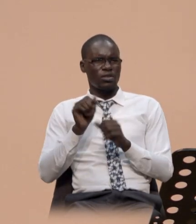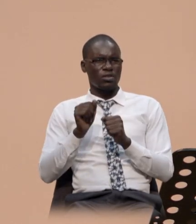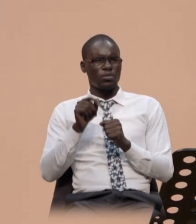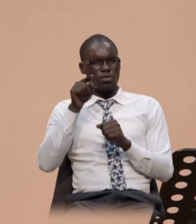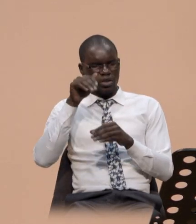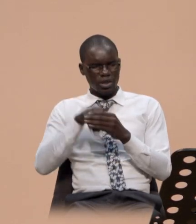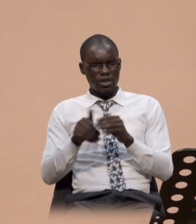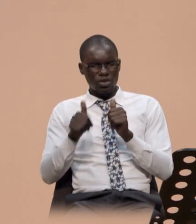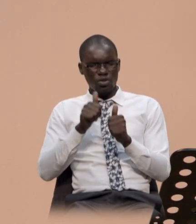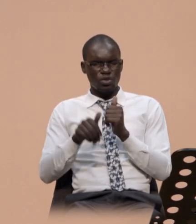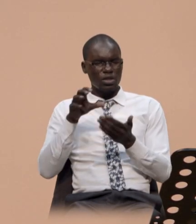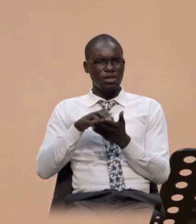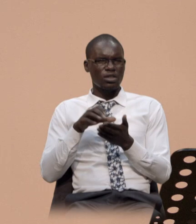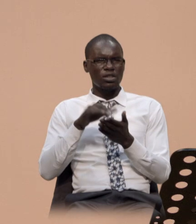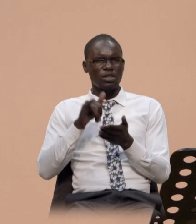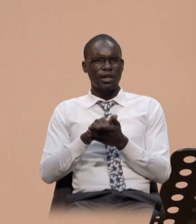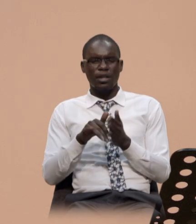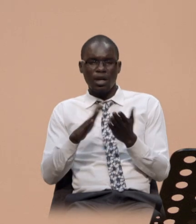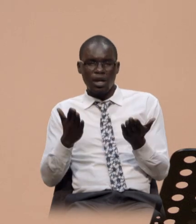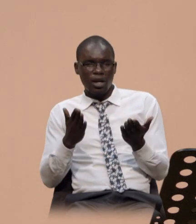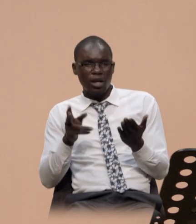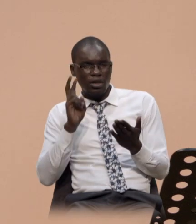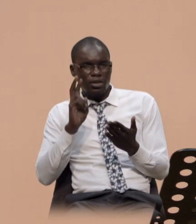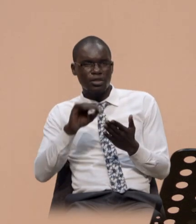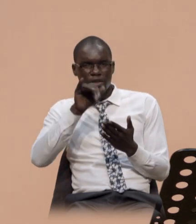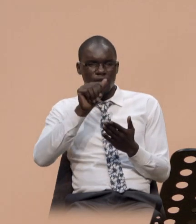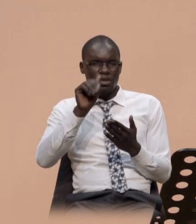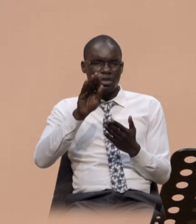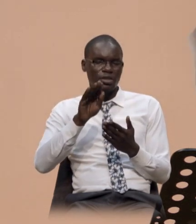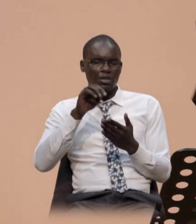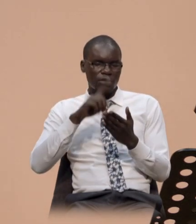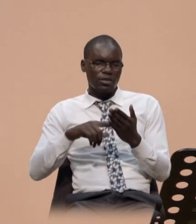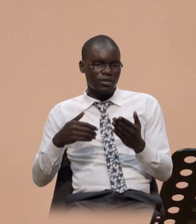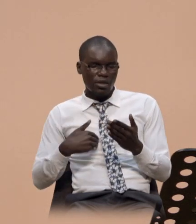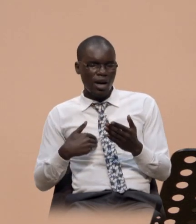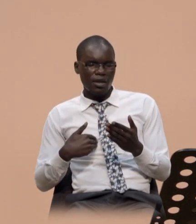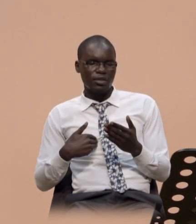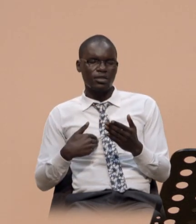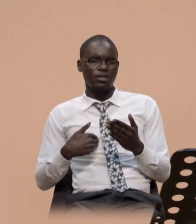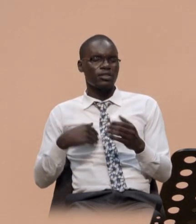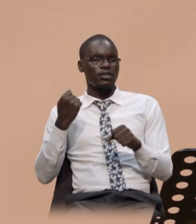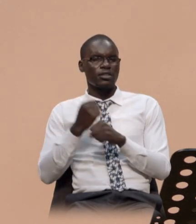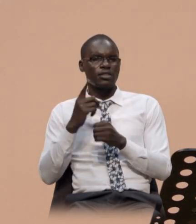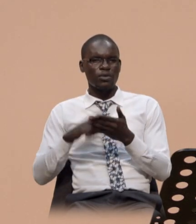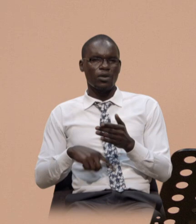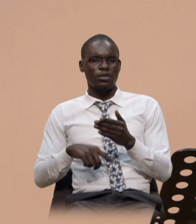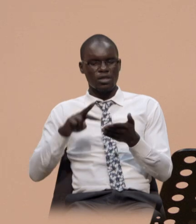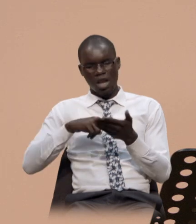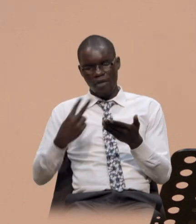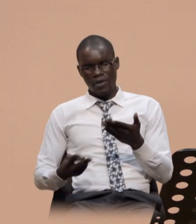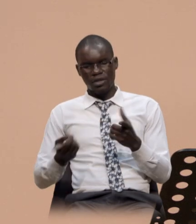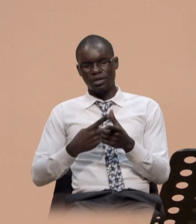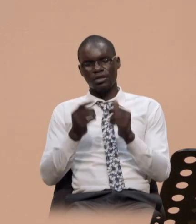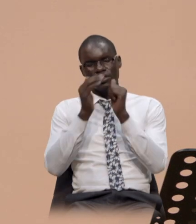imekuweka katika hali gani? Hapo tunapoangalia Ayubu badala ya kufanya lolote lile, alianguka chini